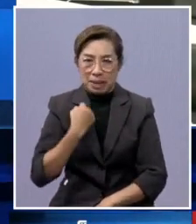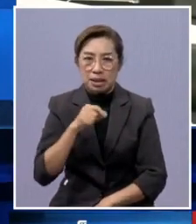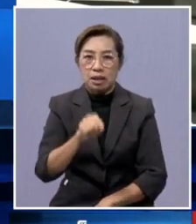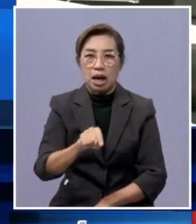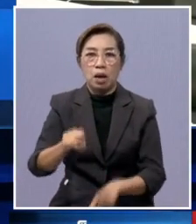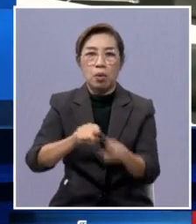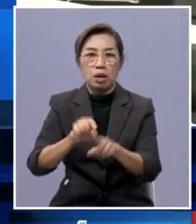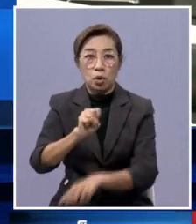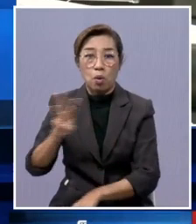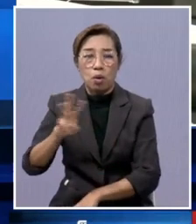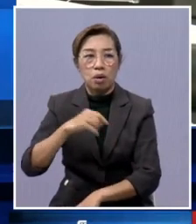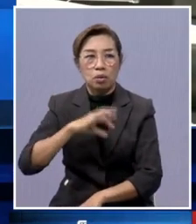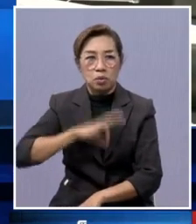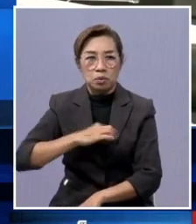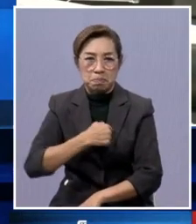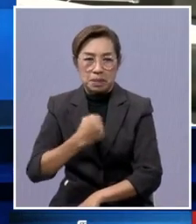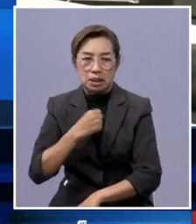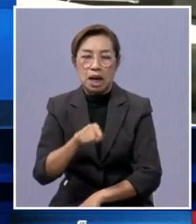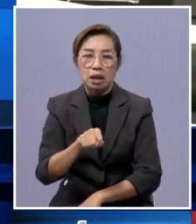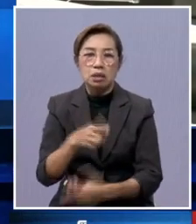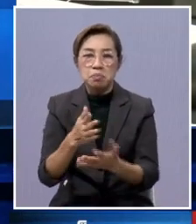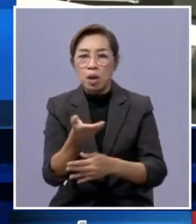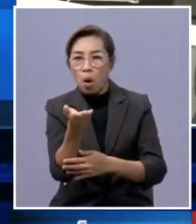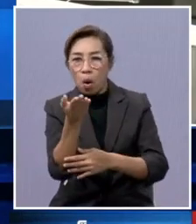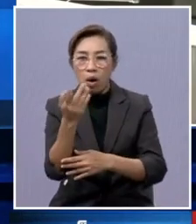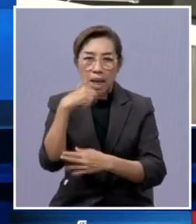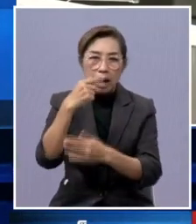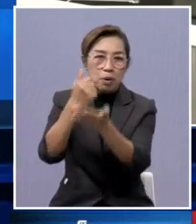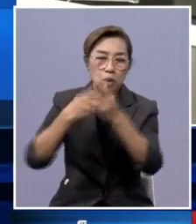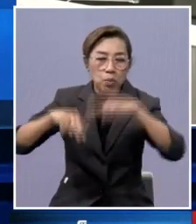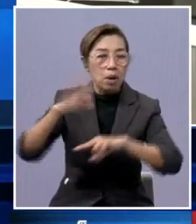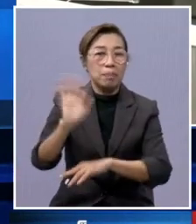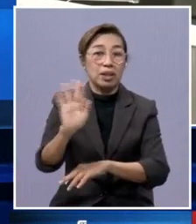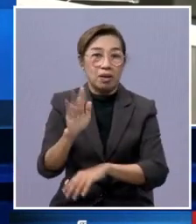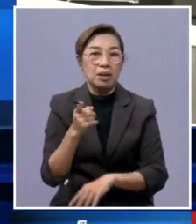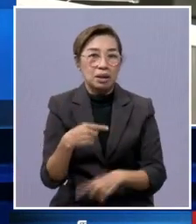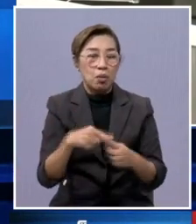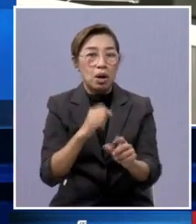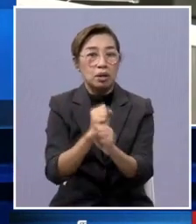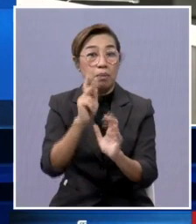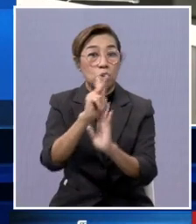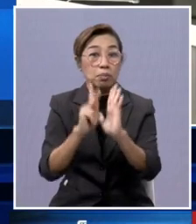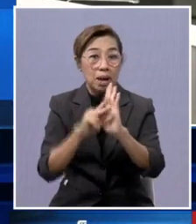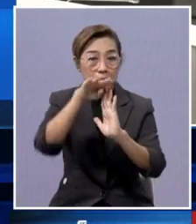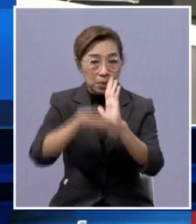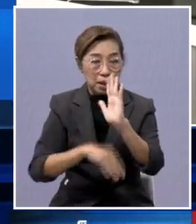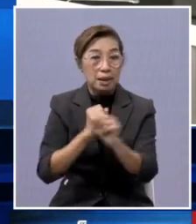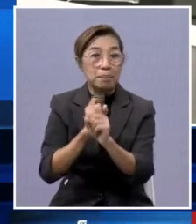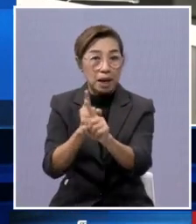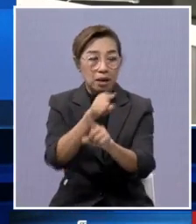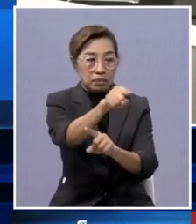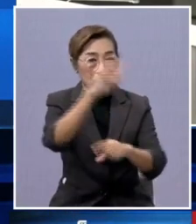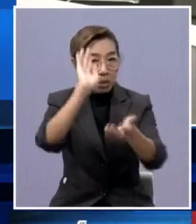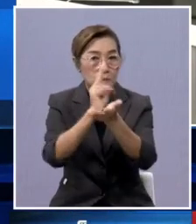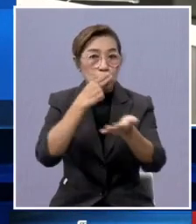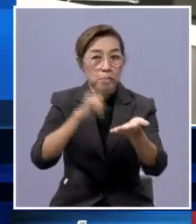สวอุปกิจน่ะยังเชื่อมั่นโดยไม่จำเป็นต้องขอความคุ้มครองใดๆคือเมื่อวานนี้เาก็ต้องทำตามขั้นตอนตามข้อกฎหมายใช่มั้ยฮะพอมีหมาย